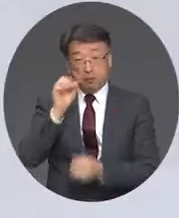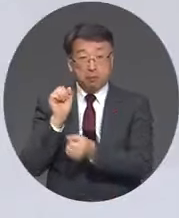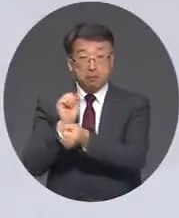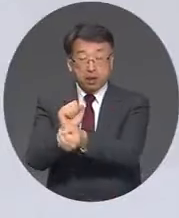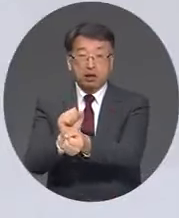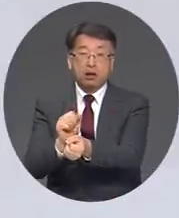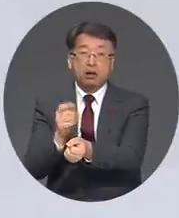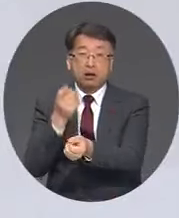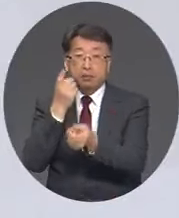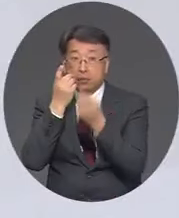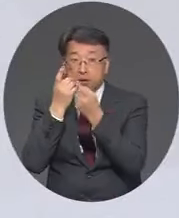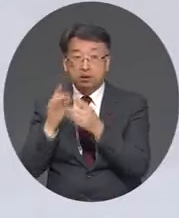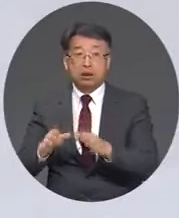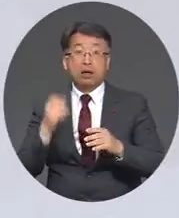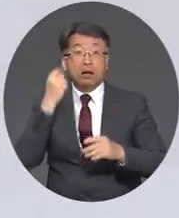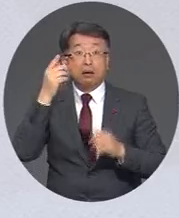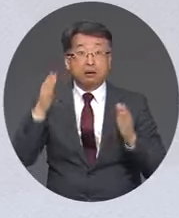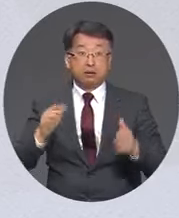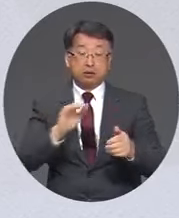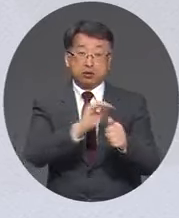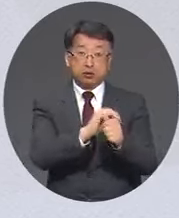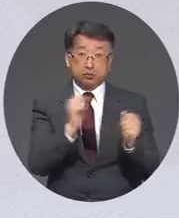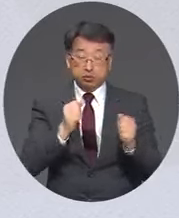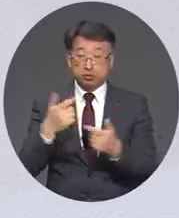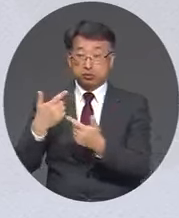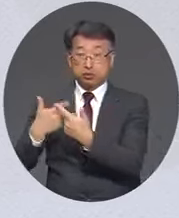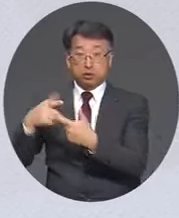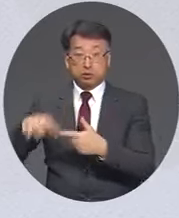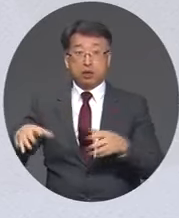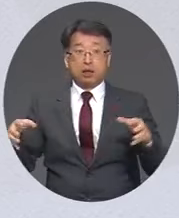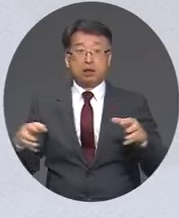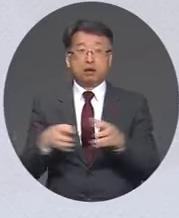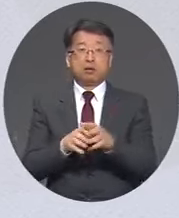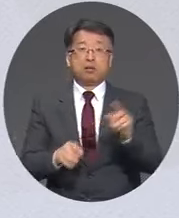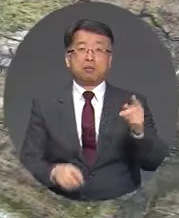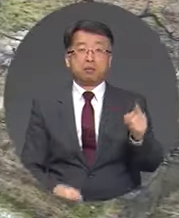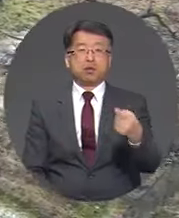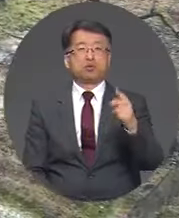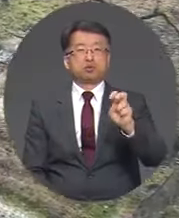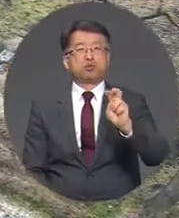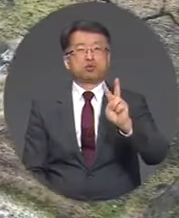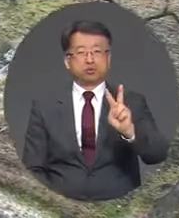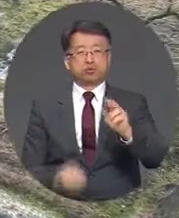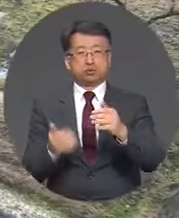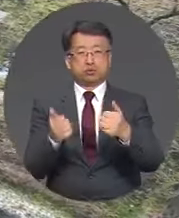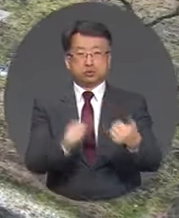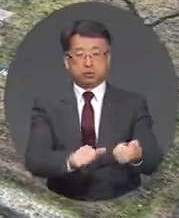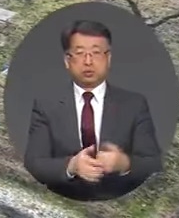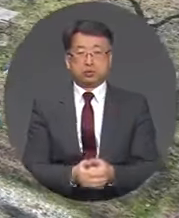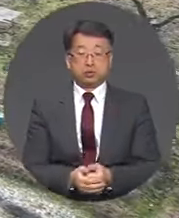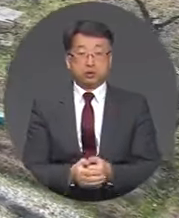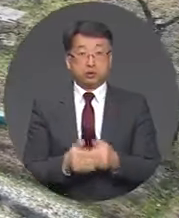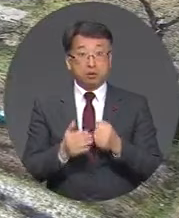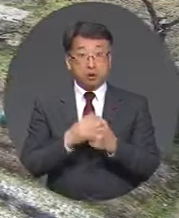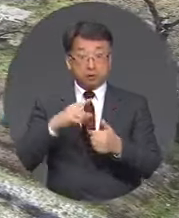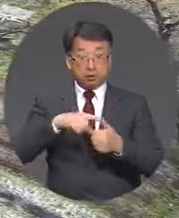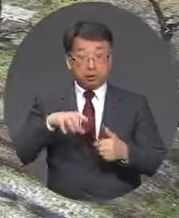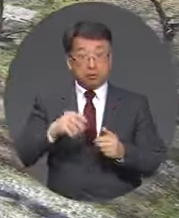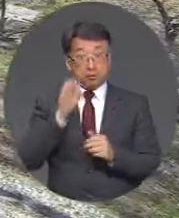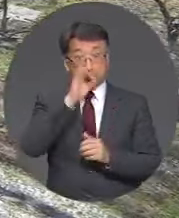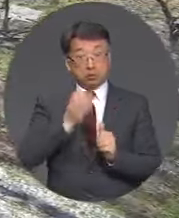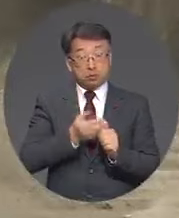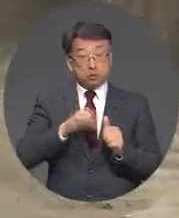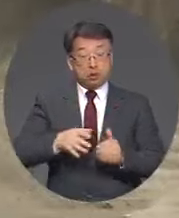야생 멧돼지는 이달 한 달 동안 경북과 부산에서만 122마리. 때문에 경남의 양돈 농가들도